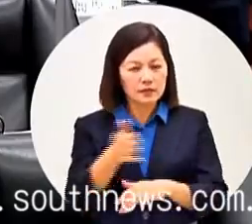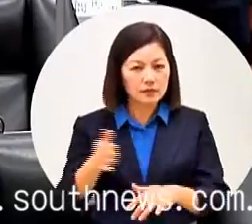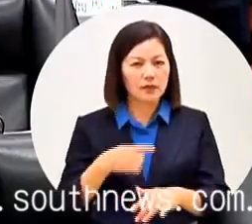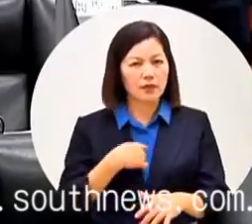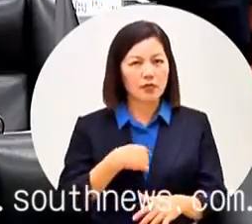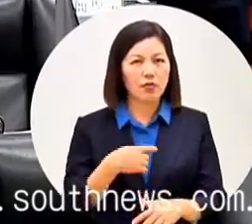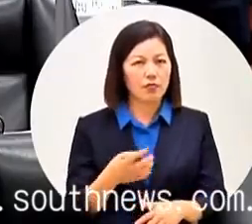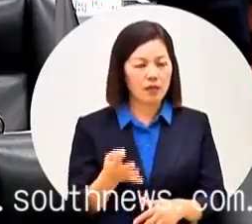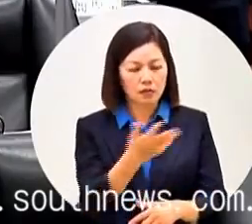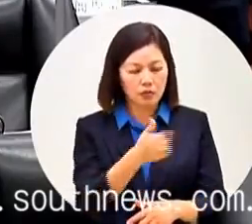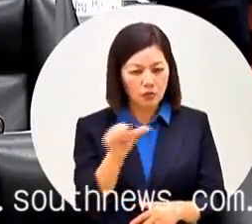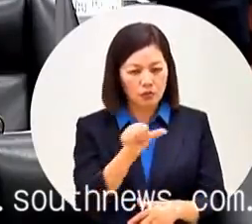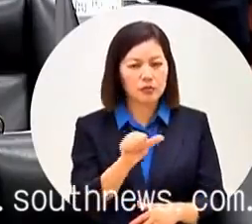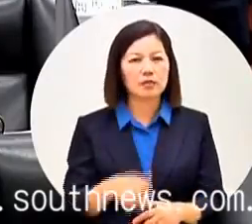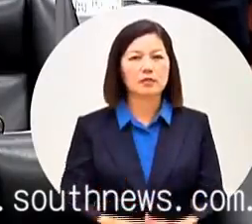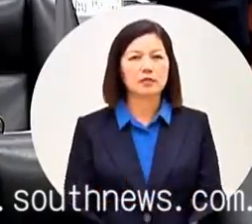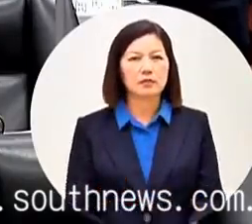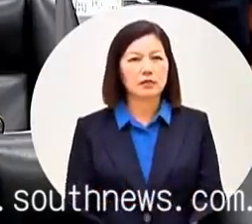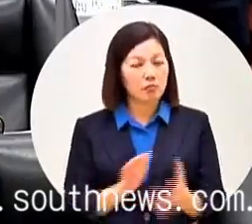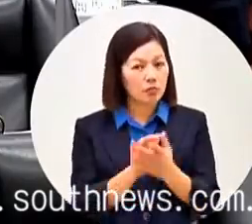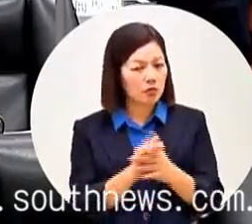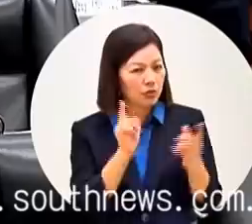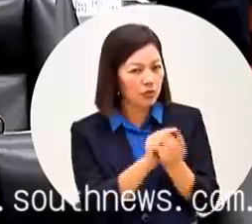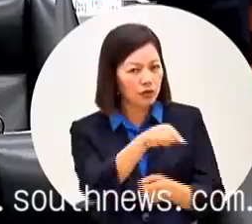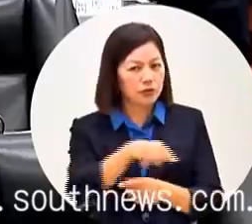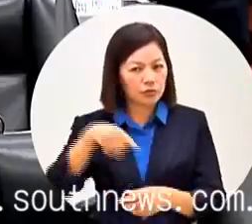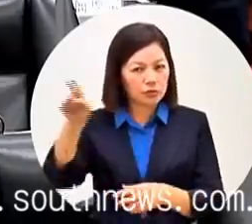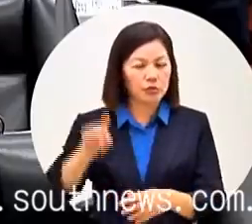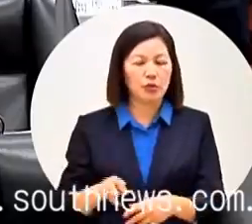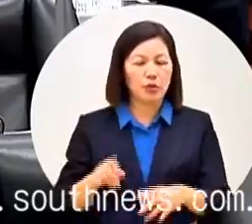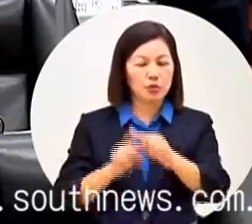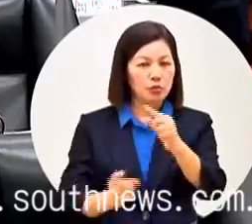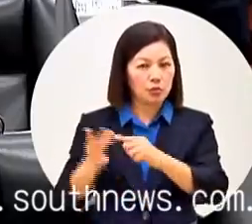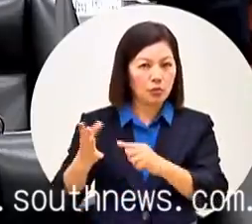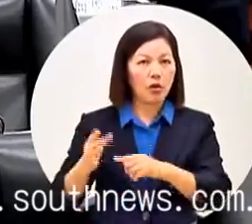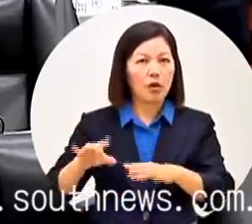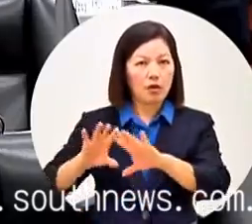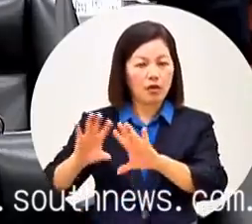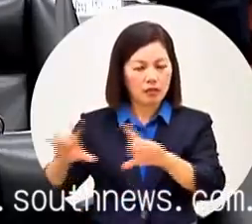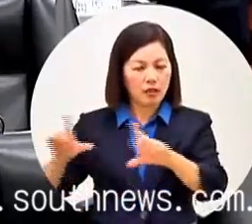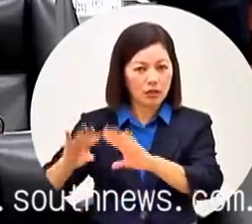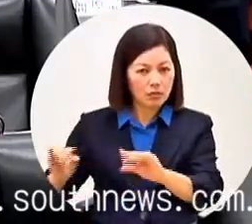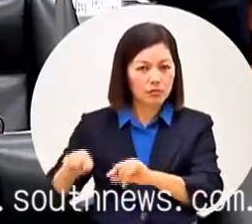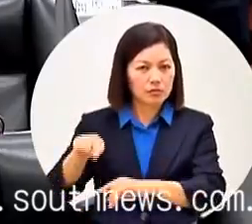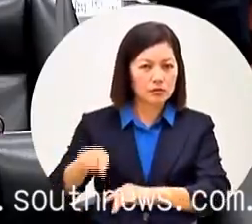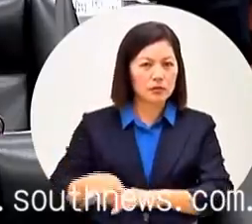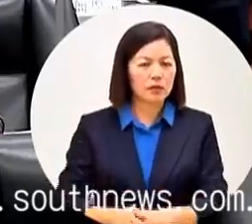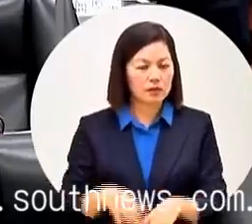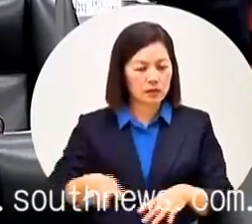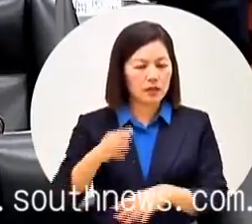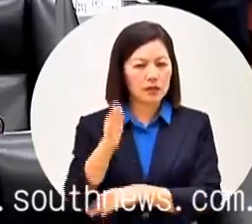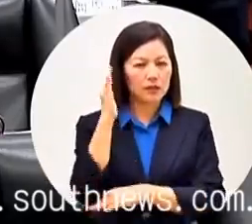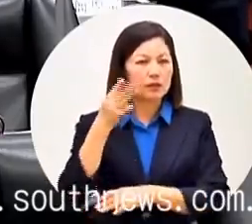表达，非常多年轻的朋友对于您去中国这件事情，还有你近来对于政治两岸关系的发言的一些